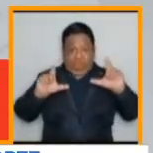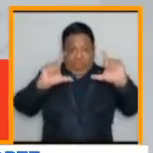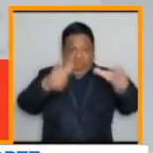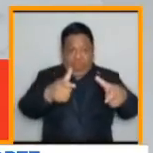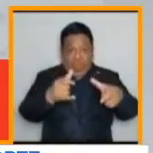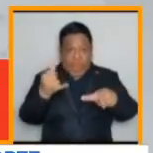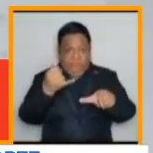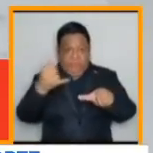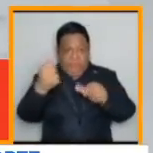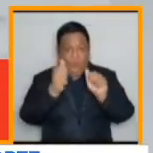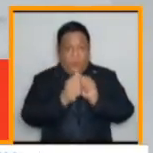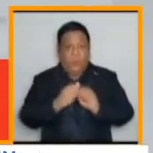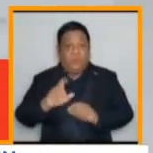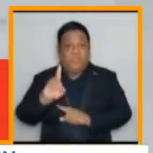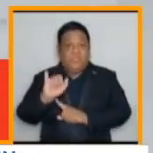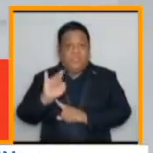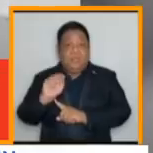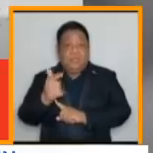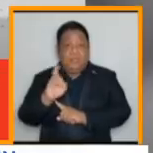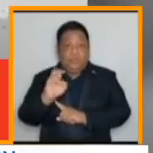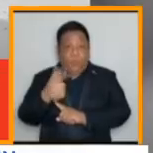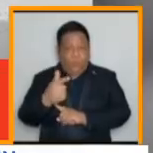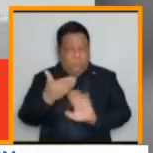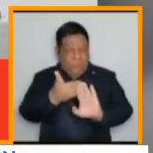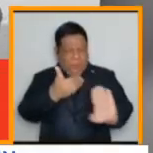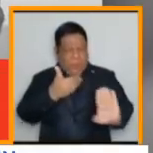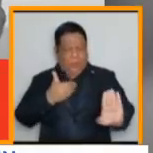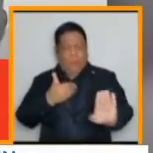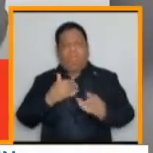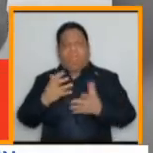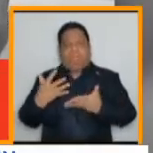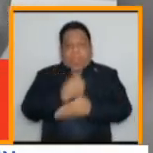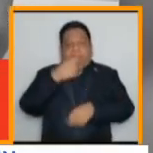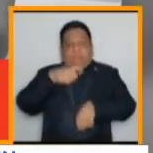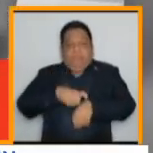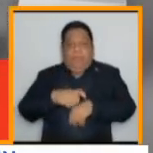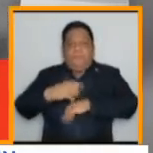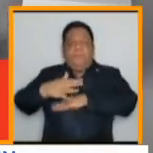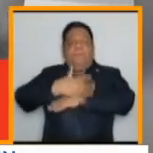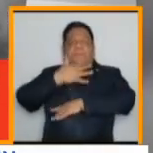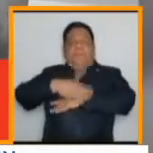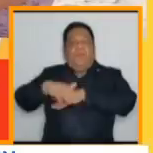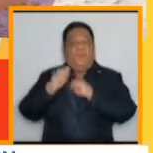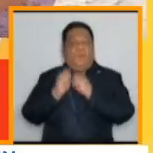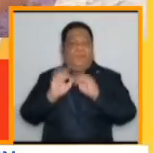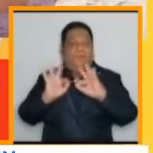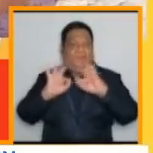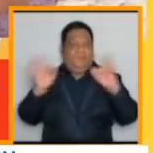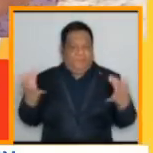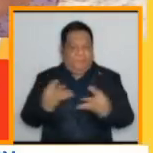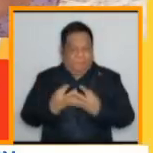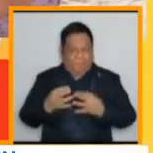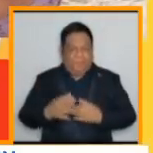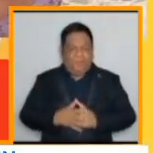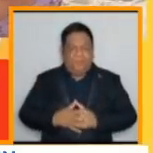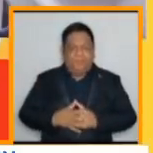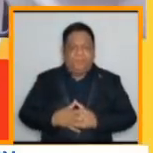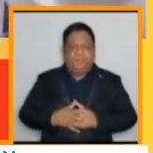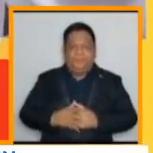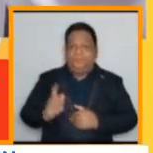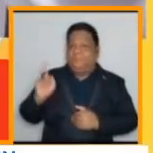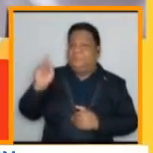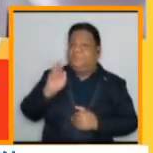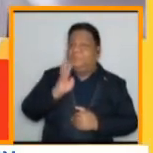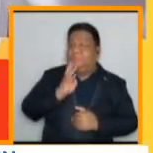niyan ang makapag-beach getaway kasama si Nazia at Sixto. Masaya kasi nakita ko yung mga anak ko